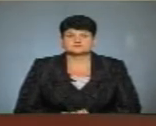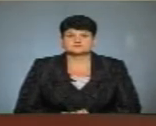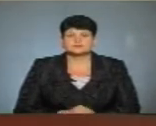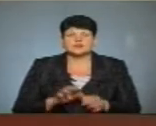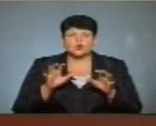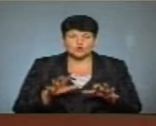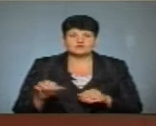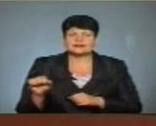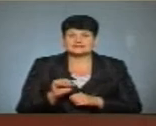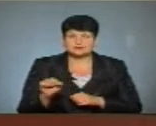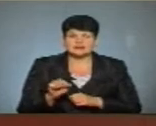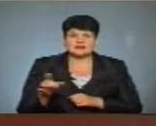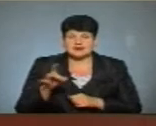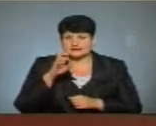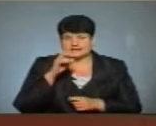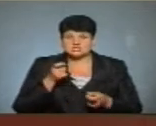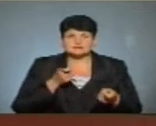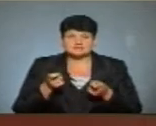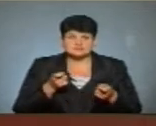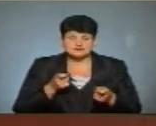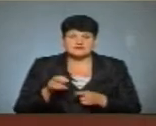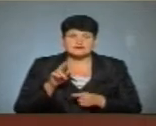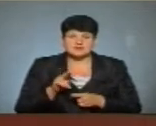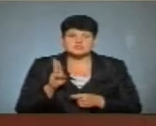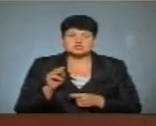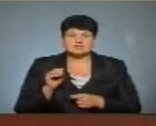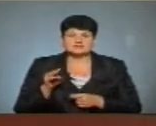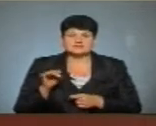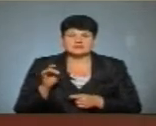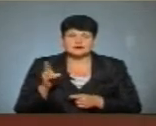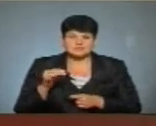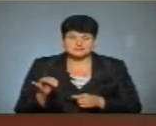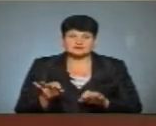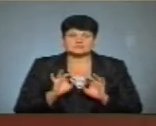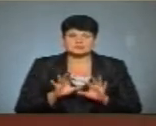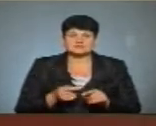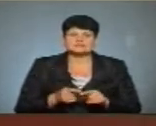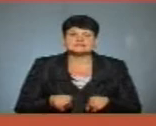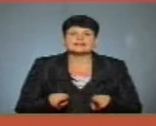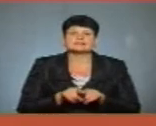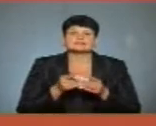Голова Теребовлянської райдержадміністрації Ярема Шатарський протест прокоментував так.